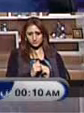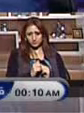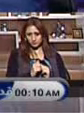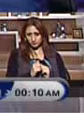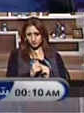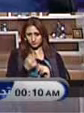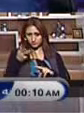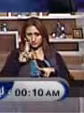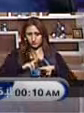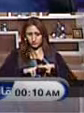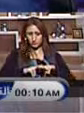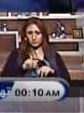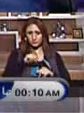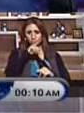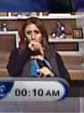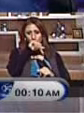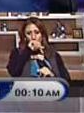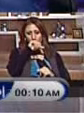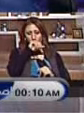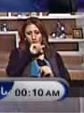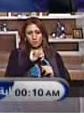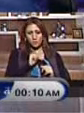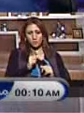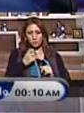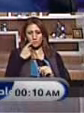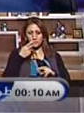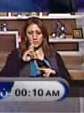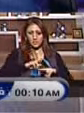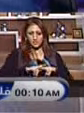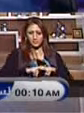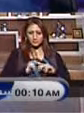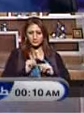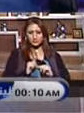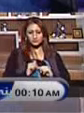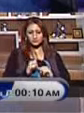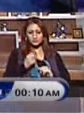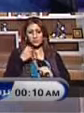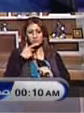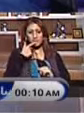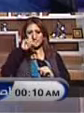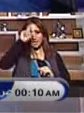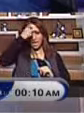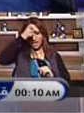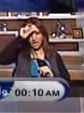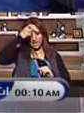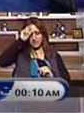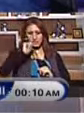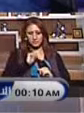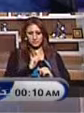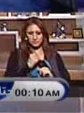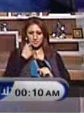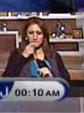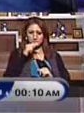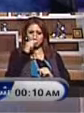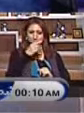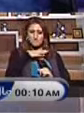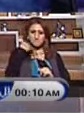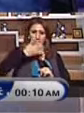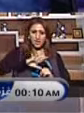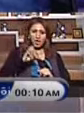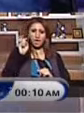ال محمد بن الحنفيه رضي الله عنه وسيدنا علي بعد ما ماتت فاطمه تزوج امراه من